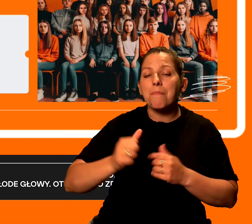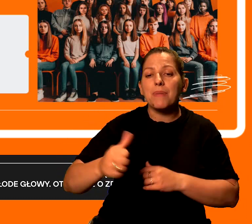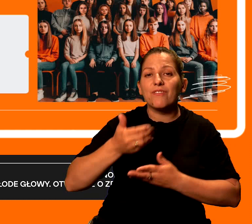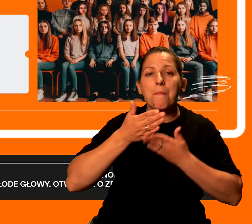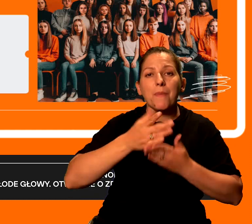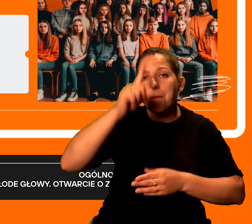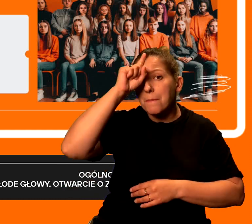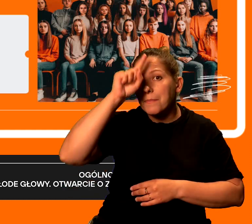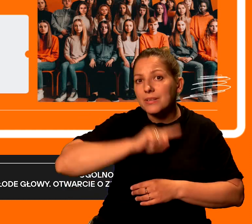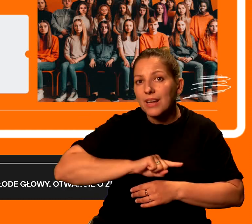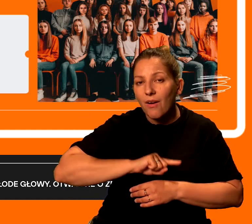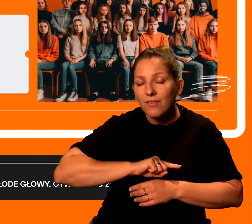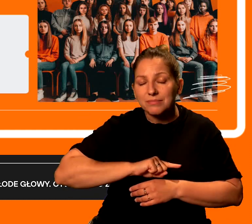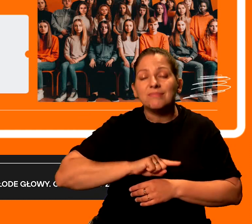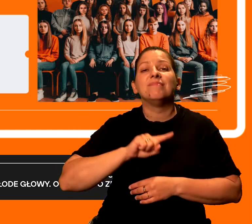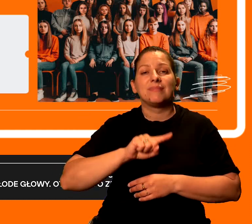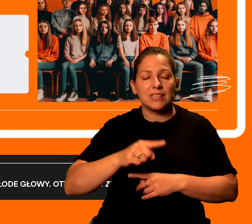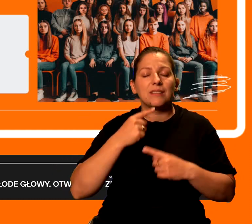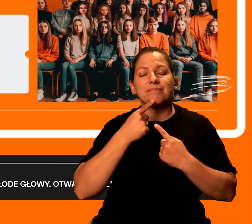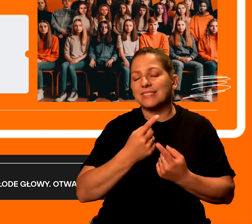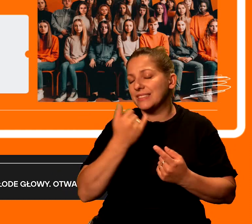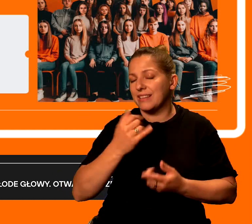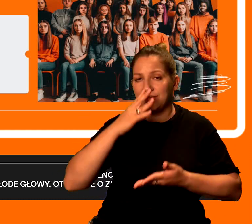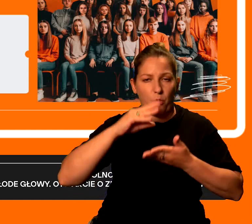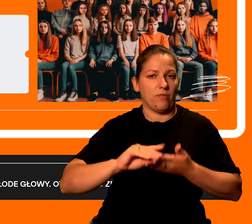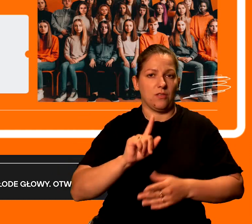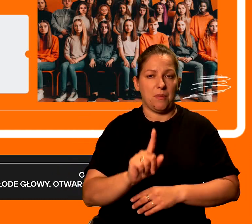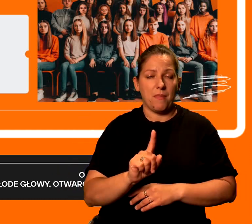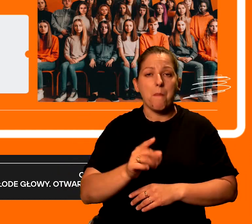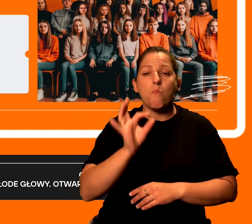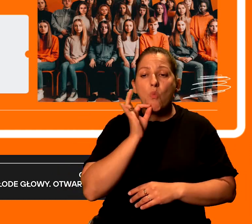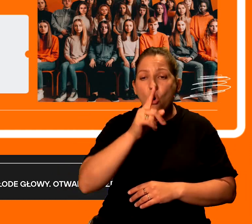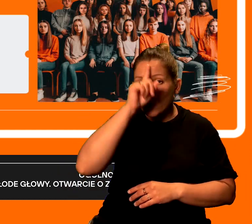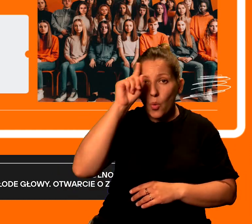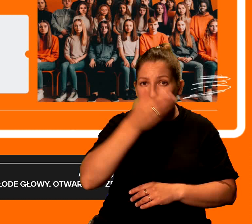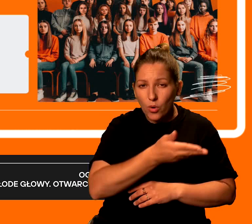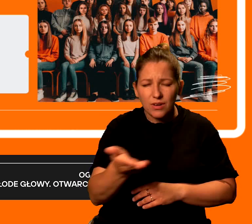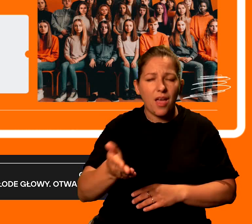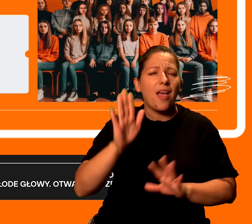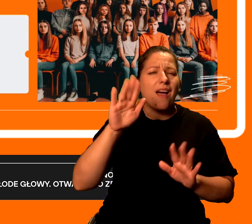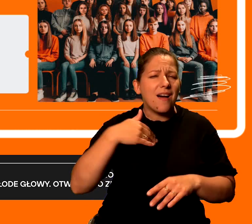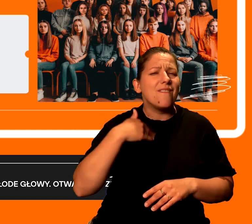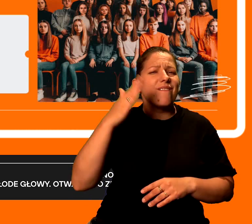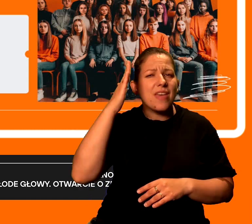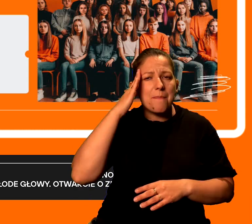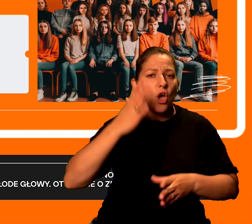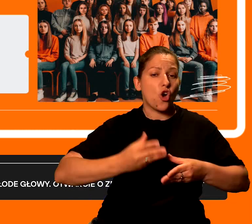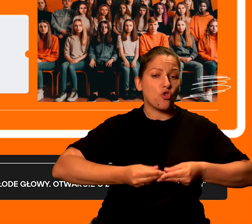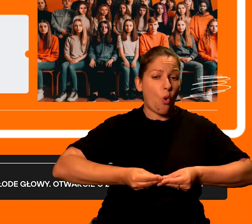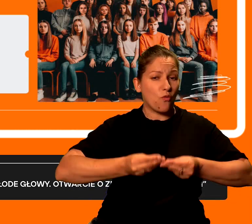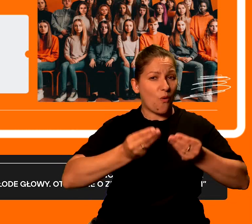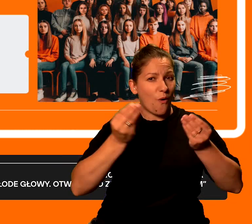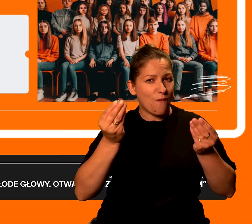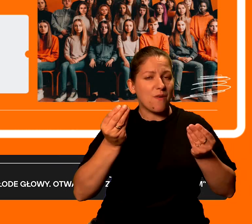pomocy psychologicznej, ponieważ zaznaczam to zawsze i wszędzie. Młodzi ludzie, chociaż wiemy, że rozwojowo